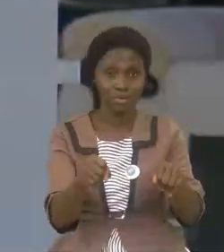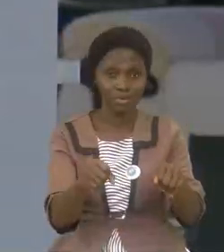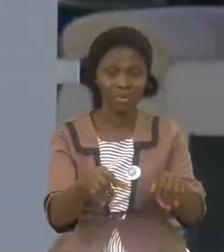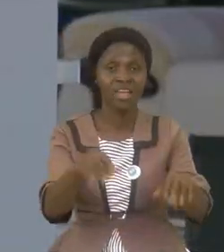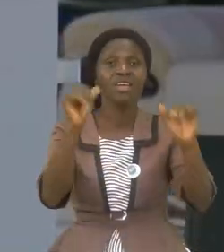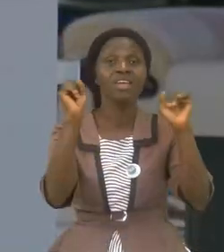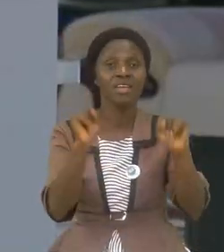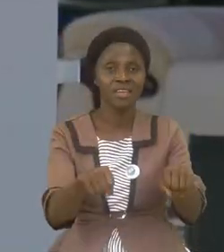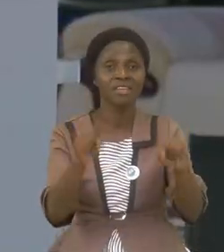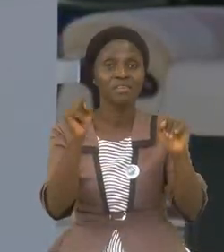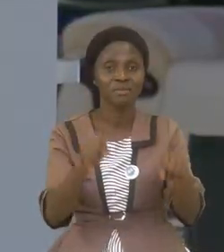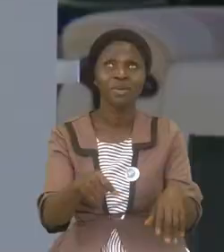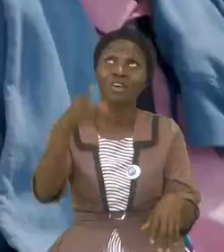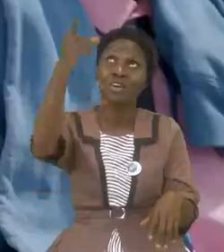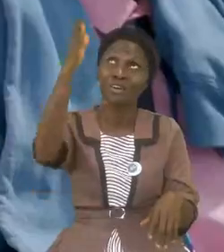de Jésus-Christ.